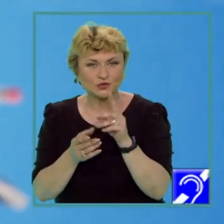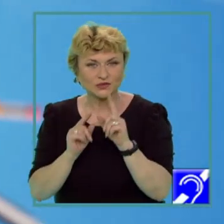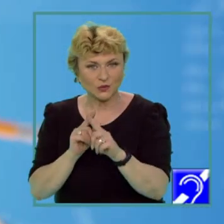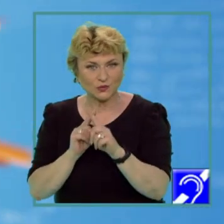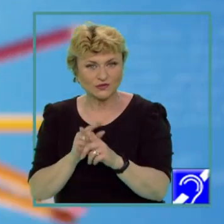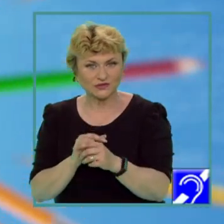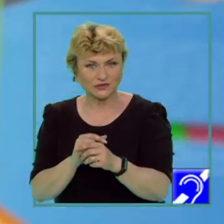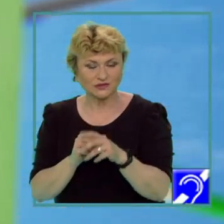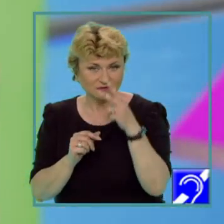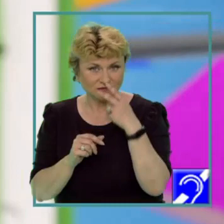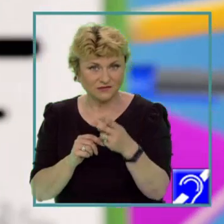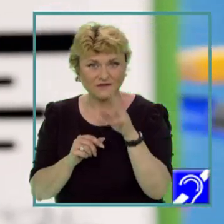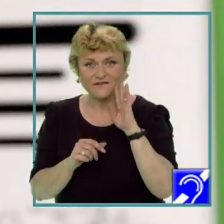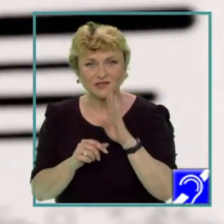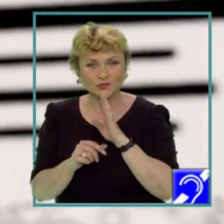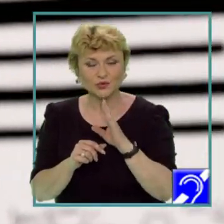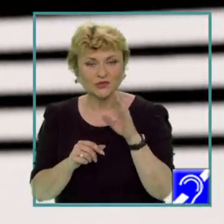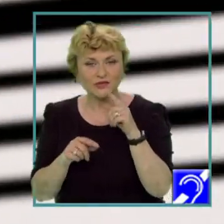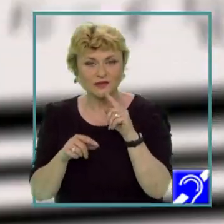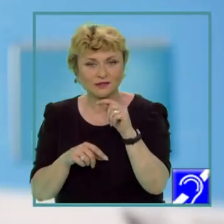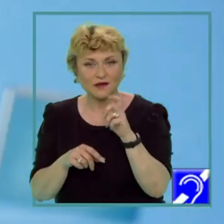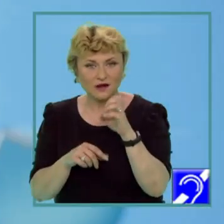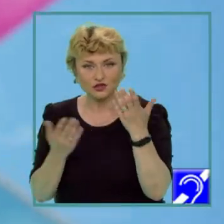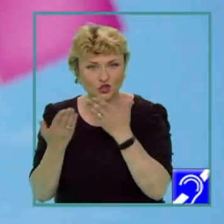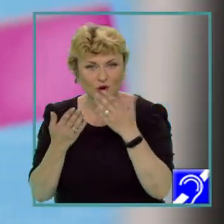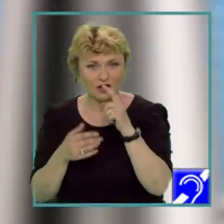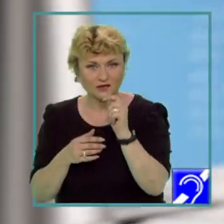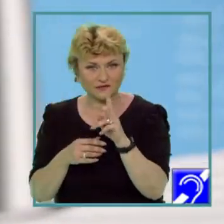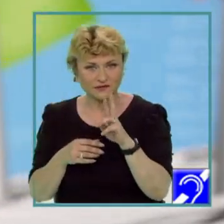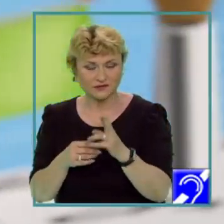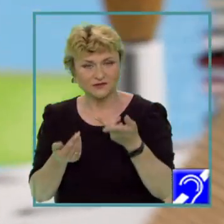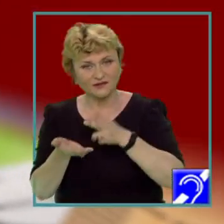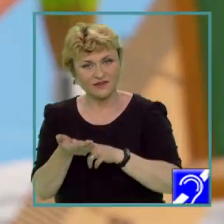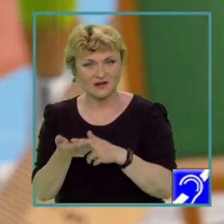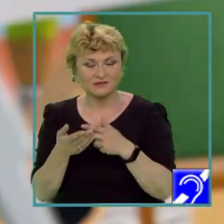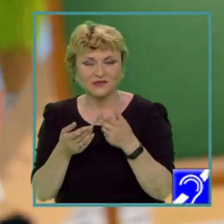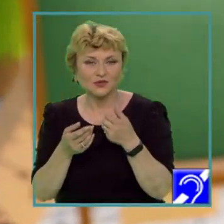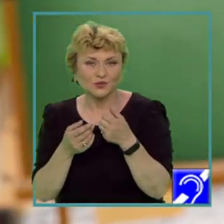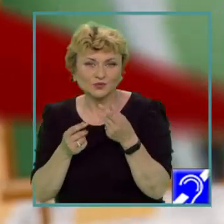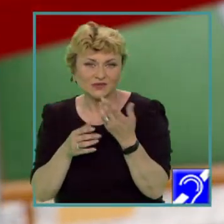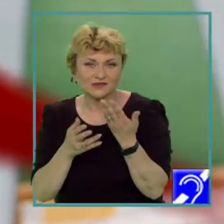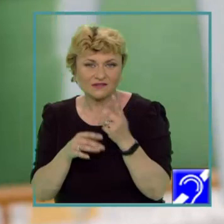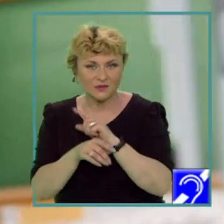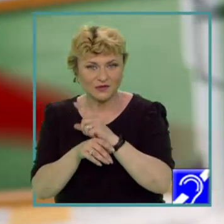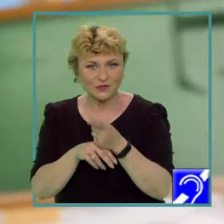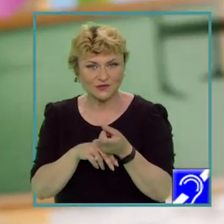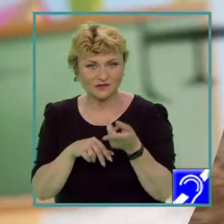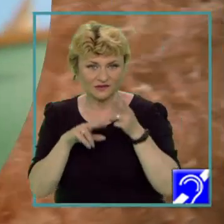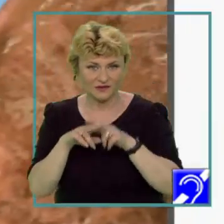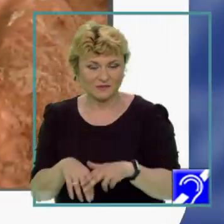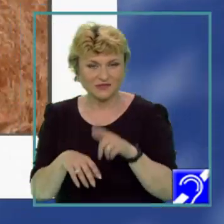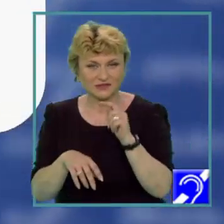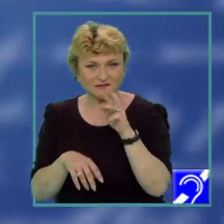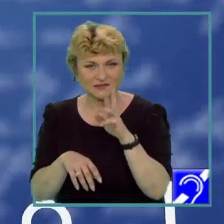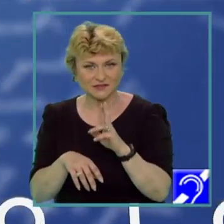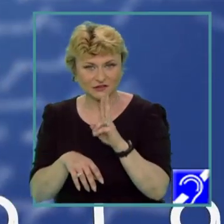disponibile pe pagina de Facebook a emisiunii telescoape la TVR Revenim în câteva momente cu altă lecție utilă în pregătirea voastră rămâneți pe TVR